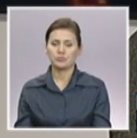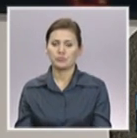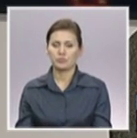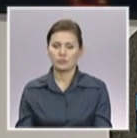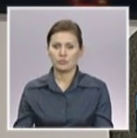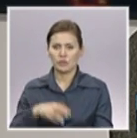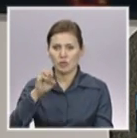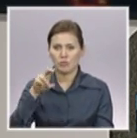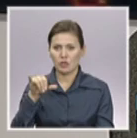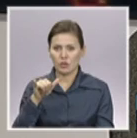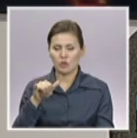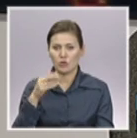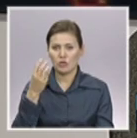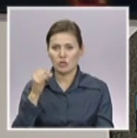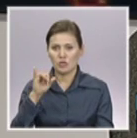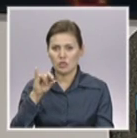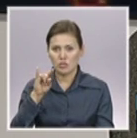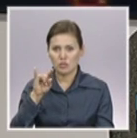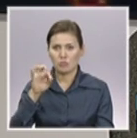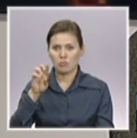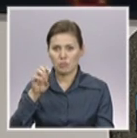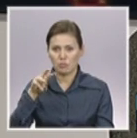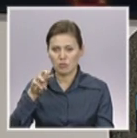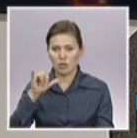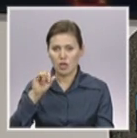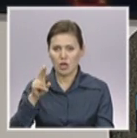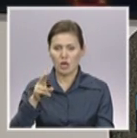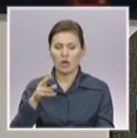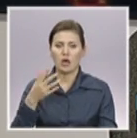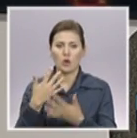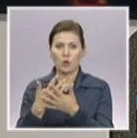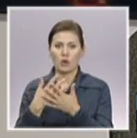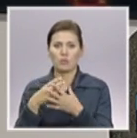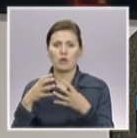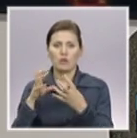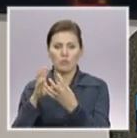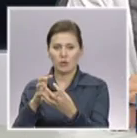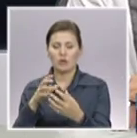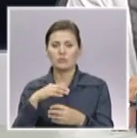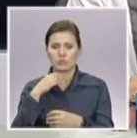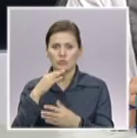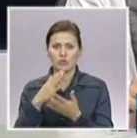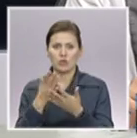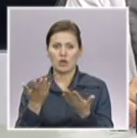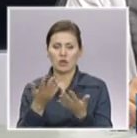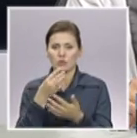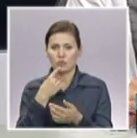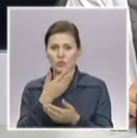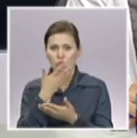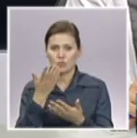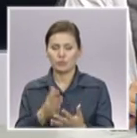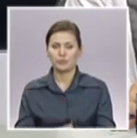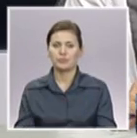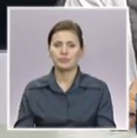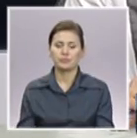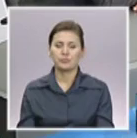Медеу, Шымбұлақ және Көктөбеге қарай қатынайтын қоғамдық көліктердің саны жеткілікті ғой әзірге, енді ешқандай қиындық